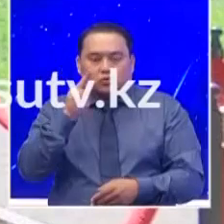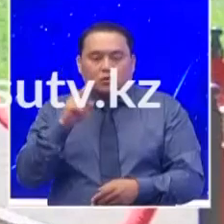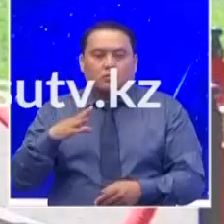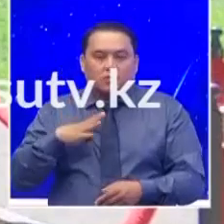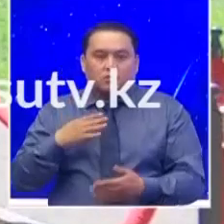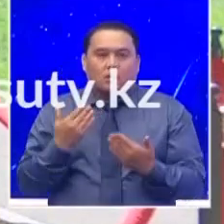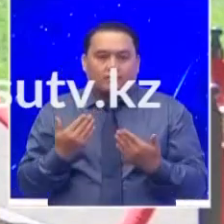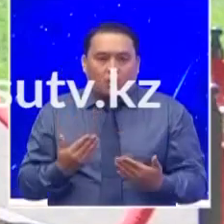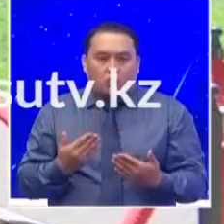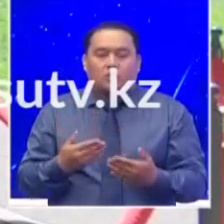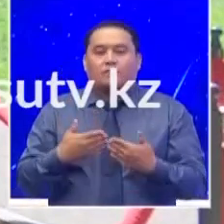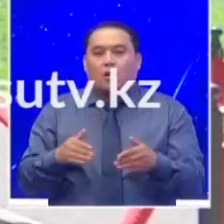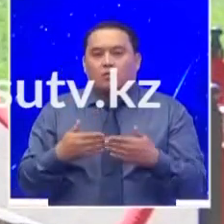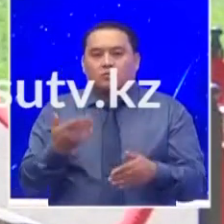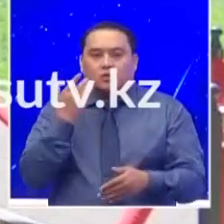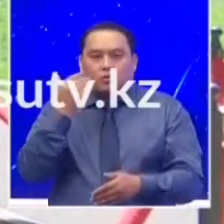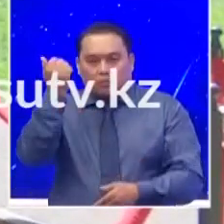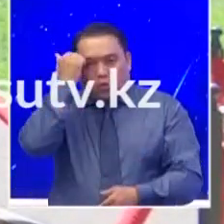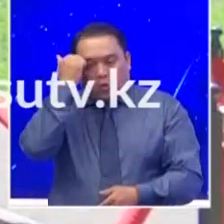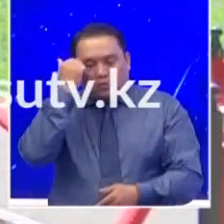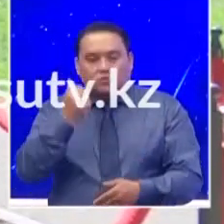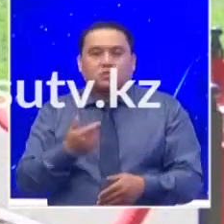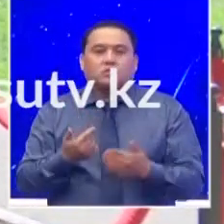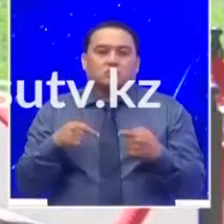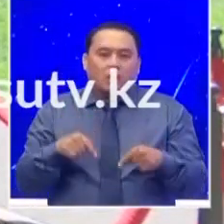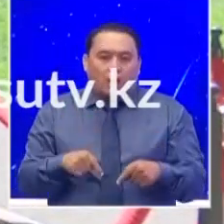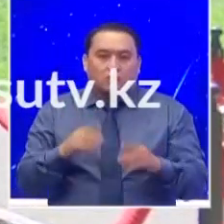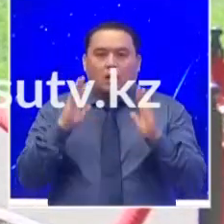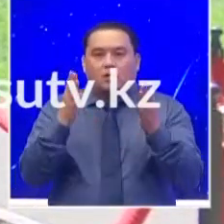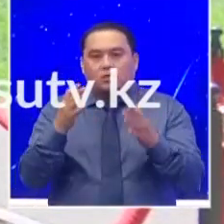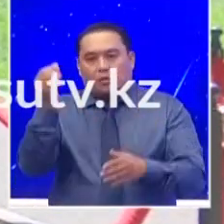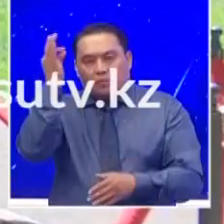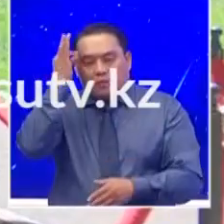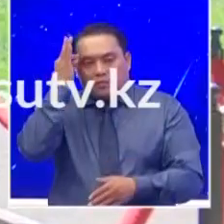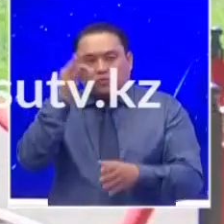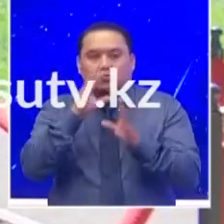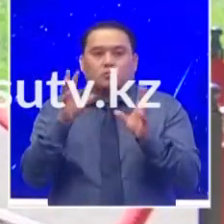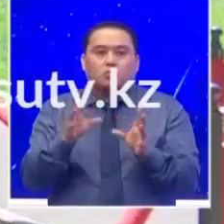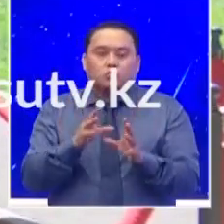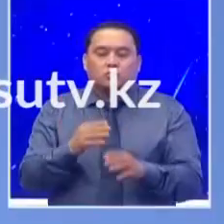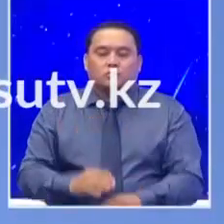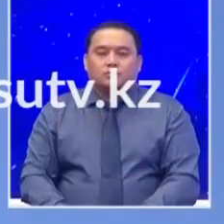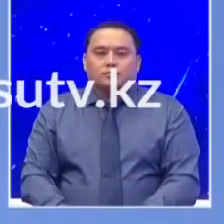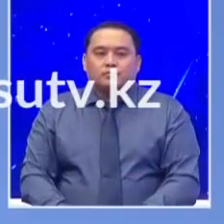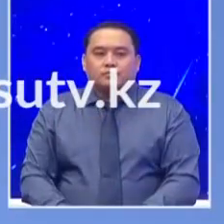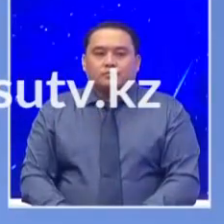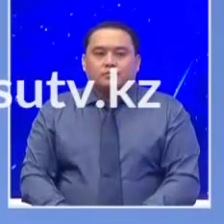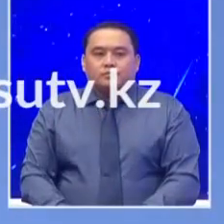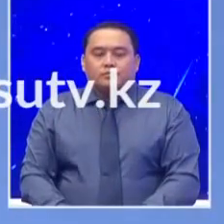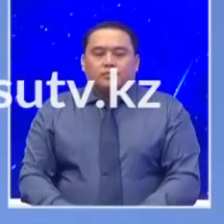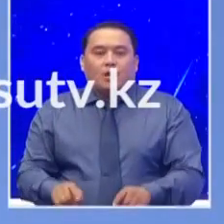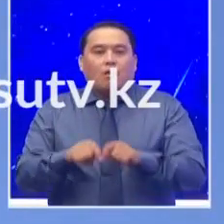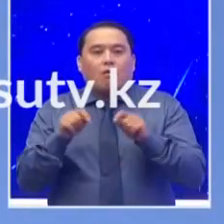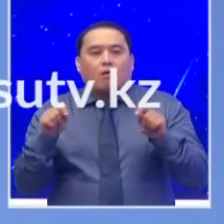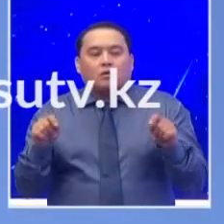учился. Теперь выпускники всегда будут помнить родные пенаты, и эта аллея будет напоминать беззаботные школьные годы. Открытие